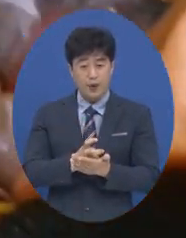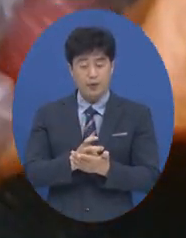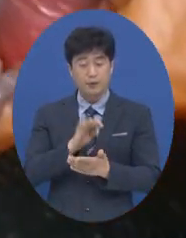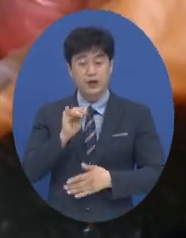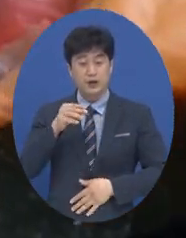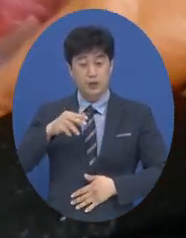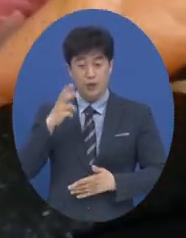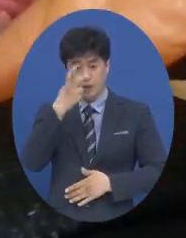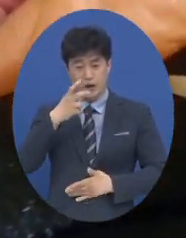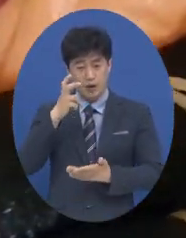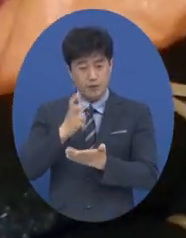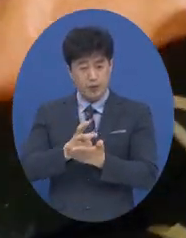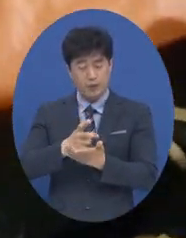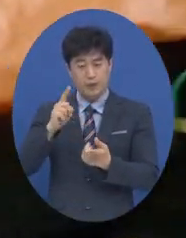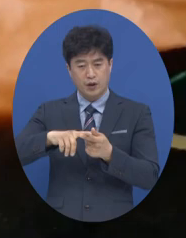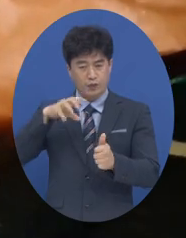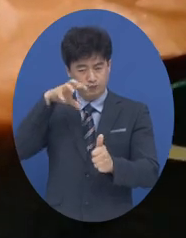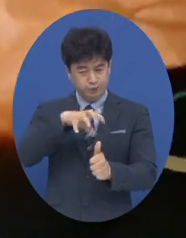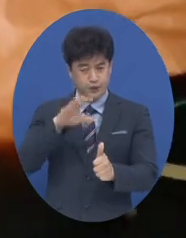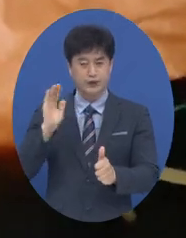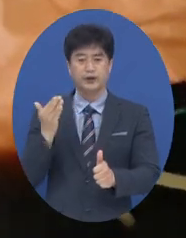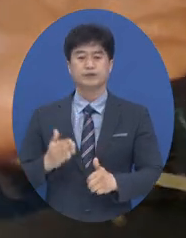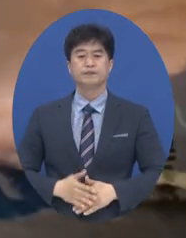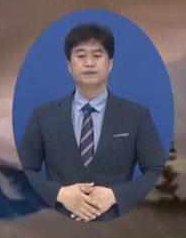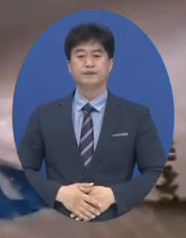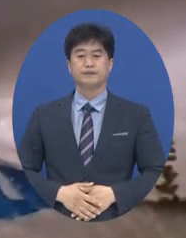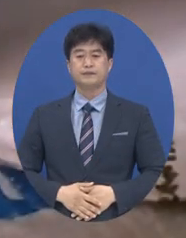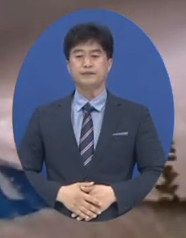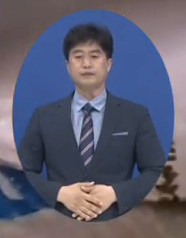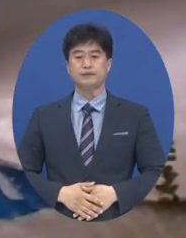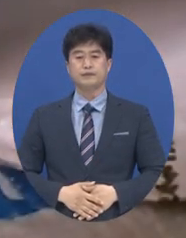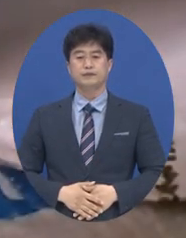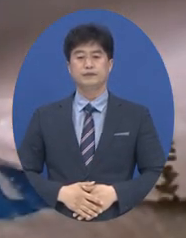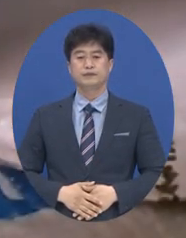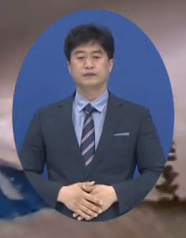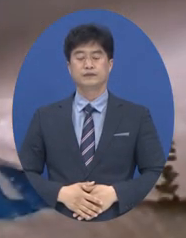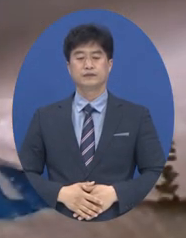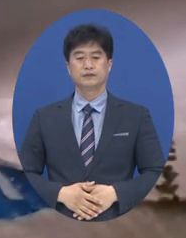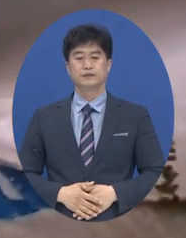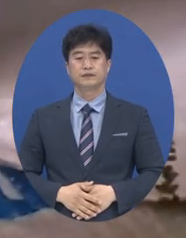비료관리법 등에 따라 처벌받습니다. 경기지TV 최지연입니다.